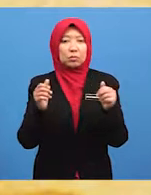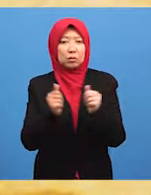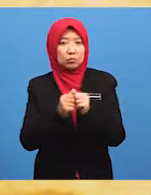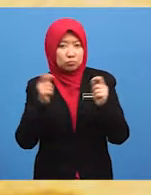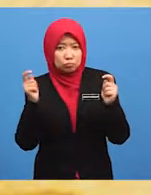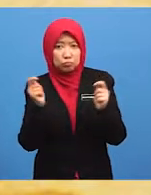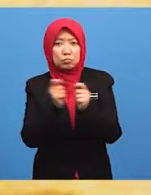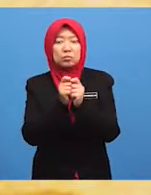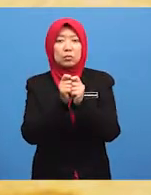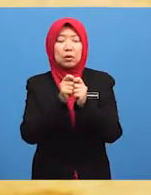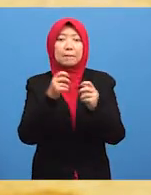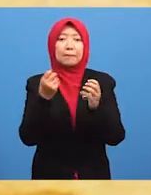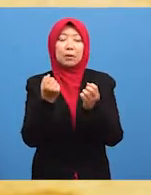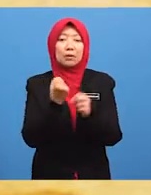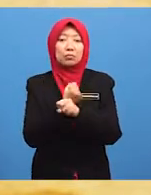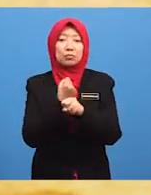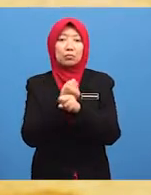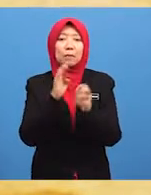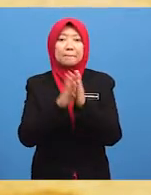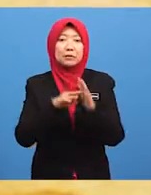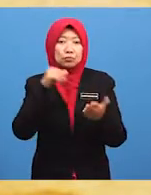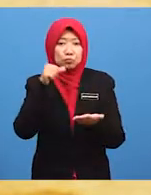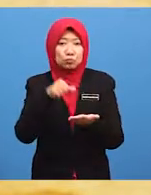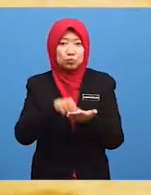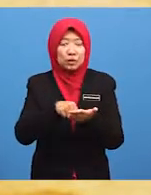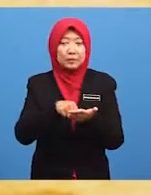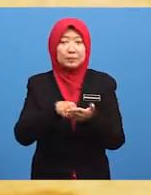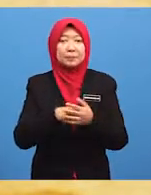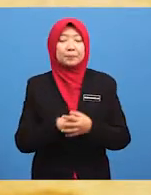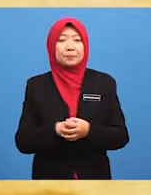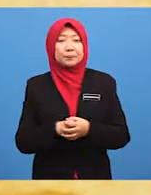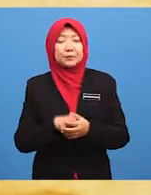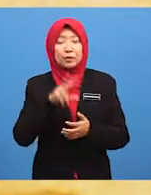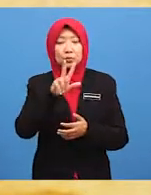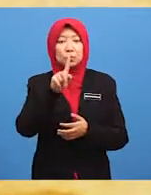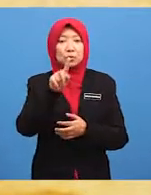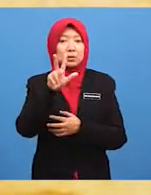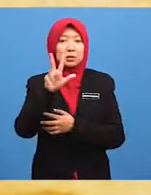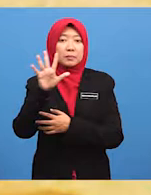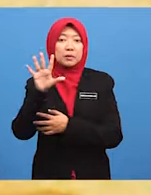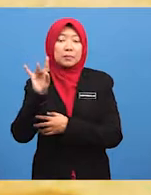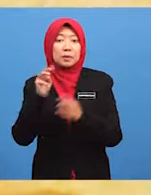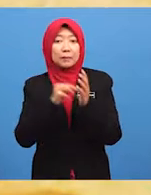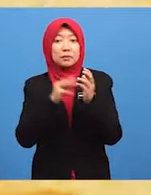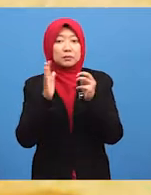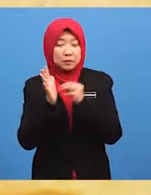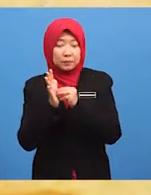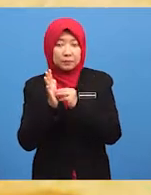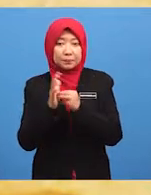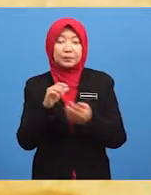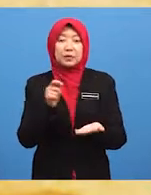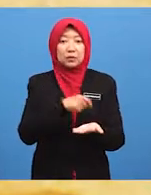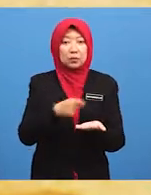dengan penemuan batu bersurat Trowulan yang bertarikh 1358. Okay, batu bersurat